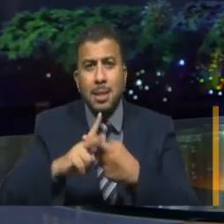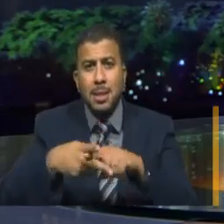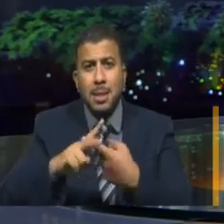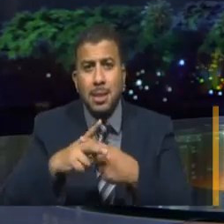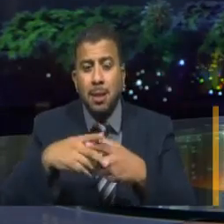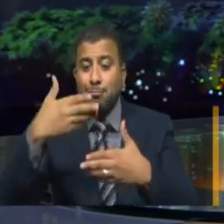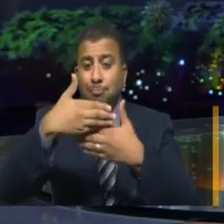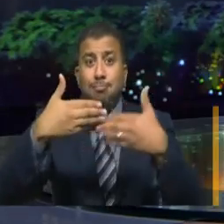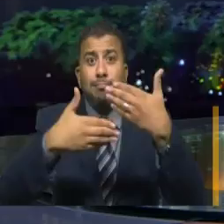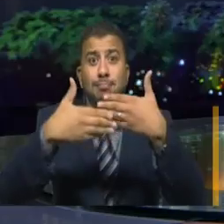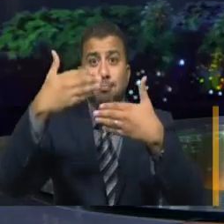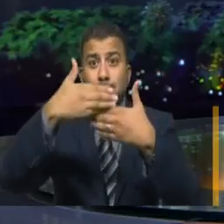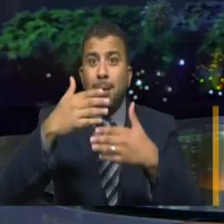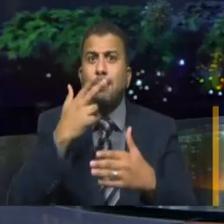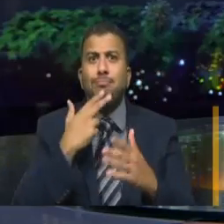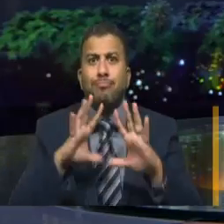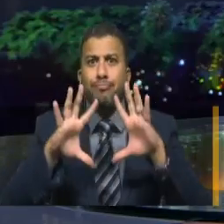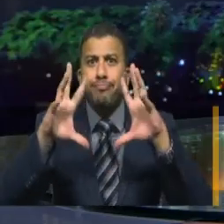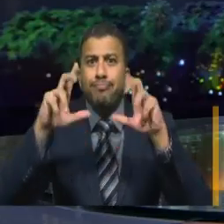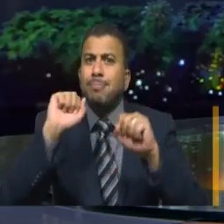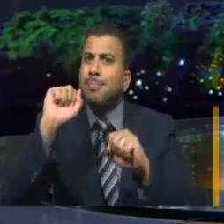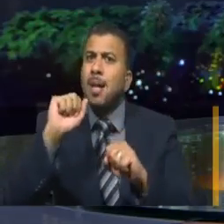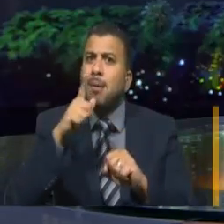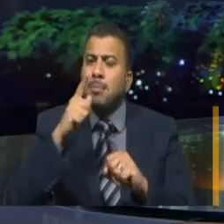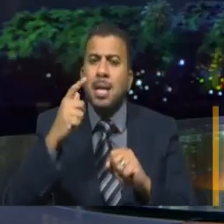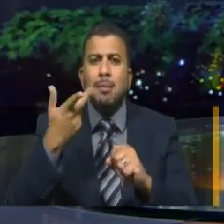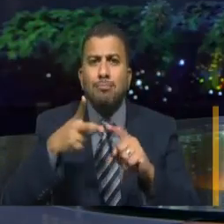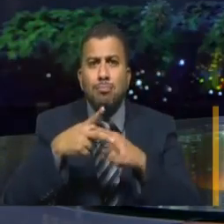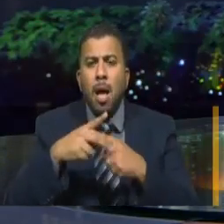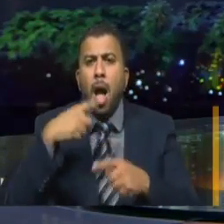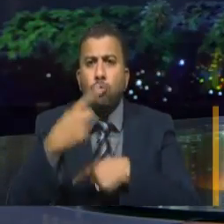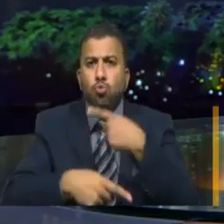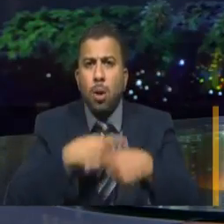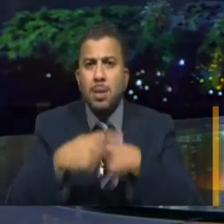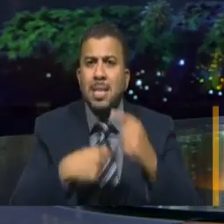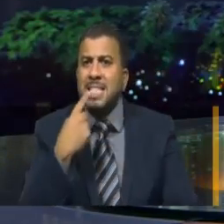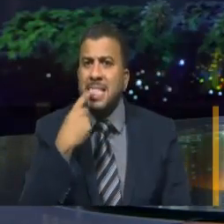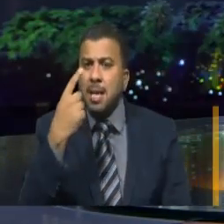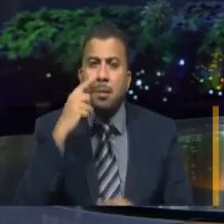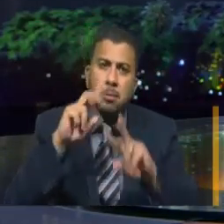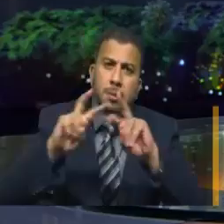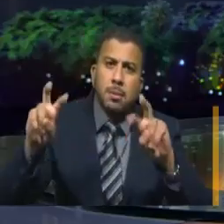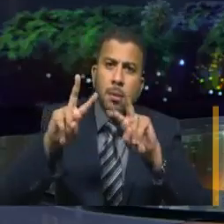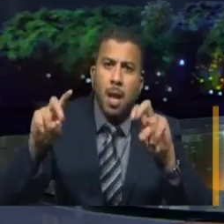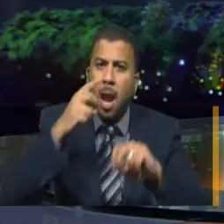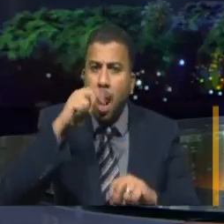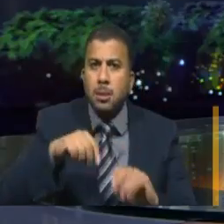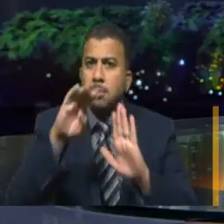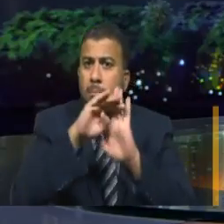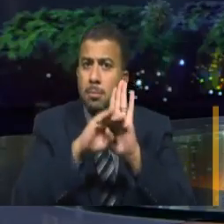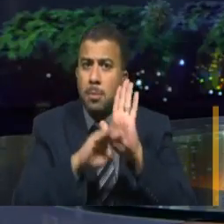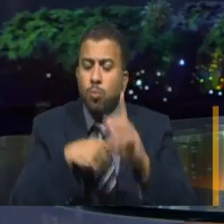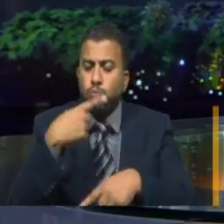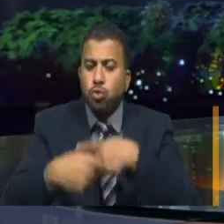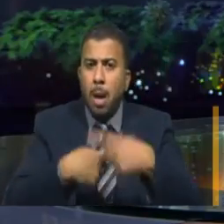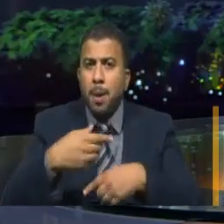واجهات المباني، وعليه يعمل قسم الصيانة والهدم بحملات دورية خلال السنة لاتخاذ الإجراءات اللازمة